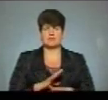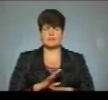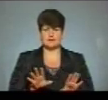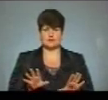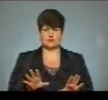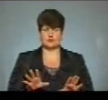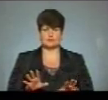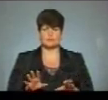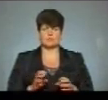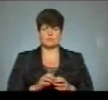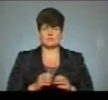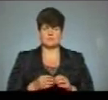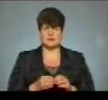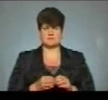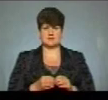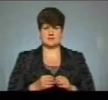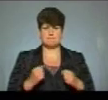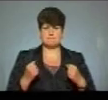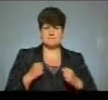не були забиті. Ці м'язи, вони повинні